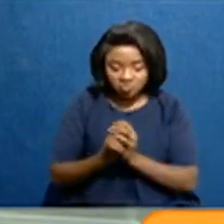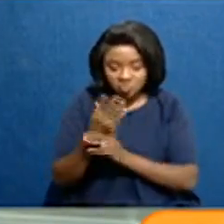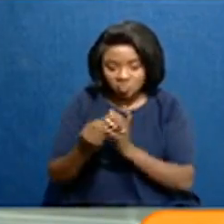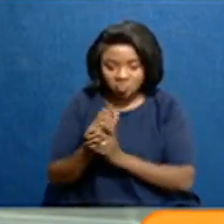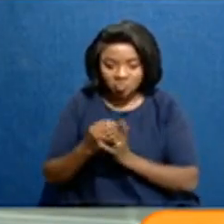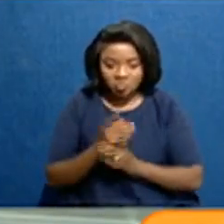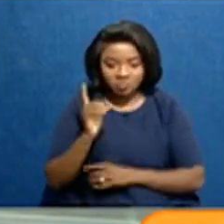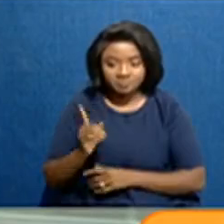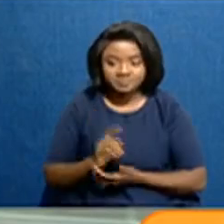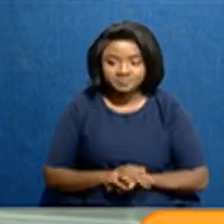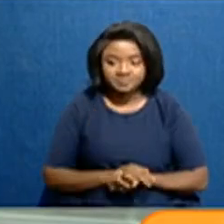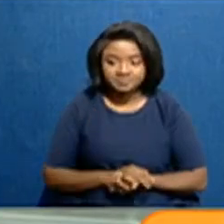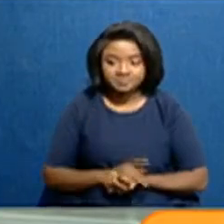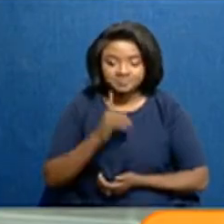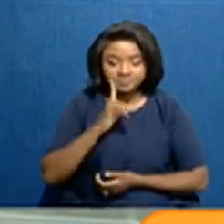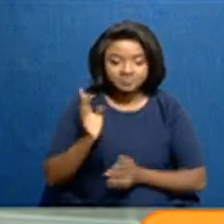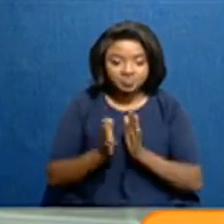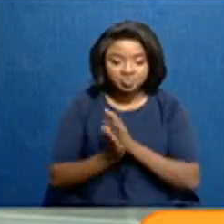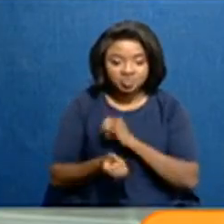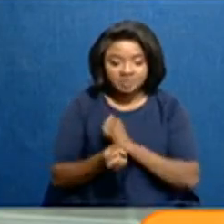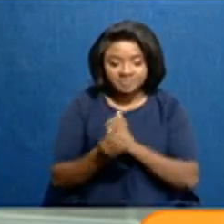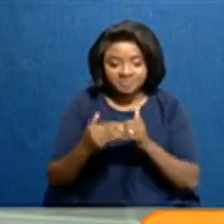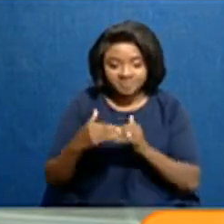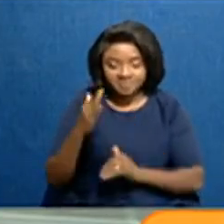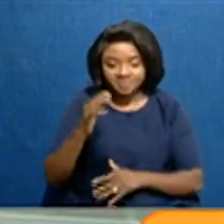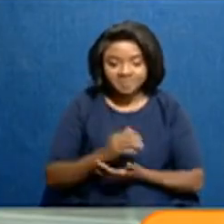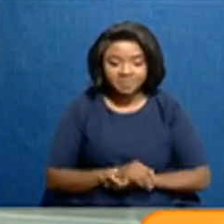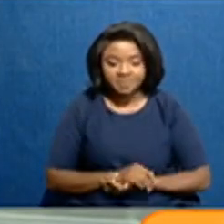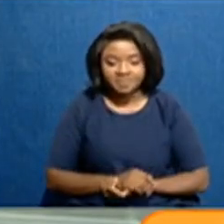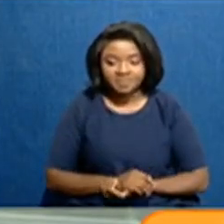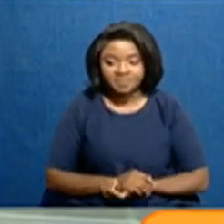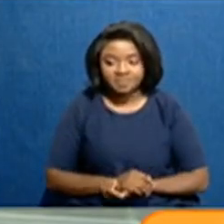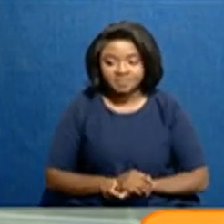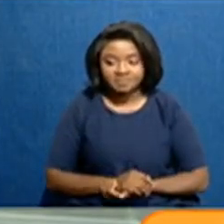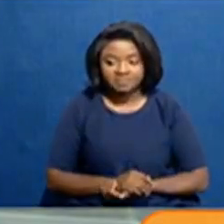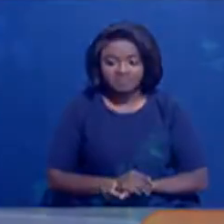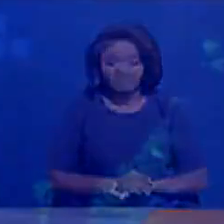mbegu, kama anavyotuarifu Dennis Otieno kwenye makala ya wiki hii ya kilimo biashara.